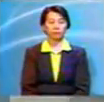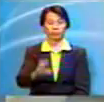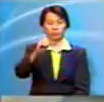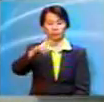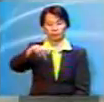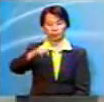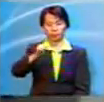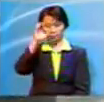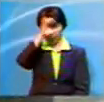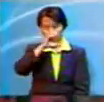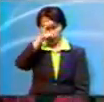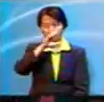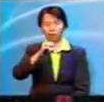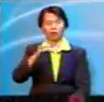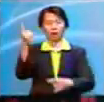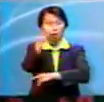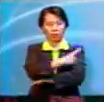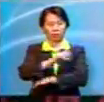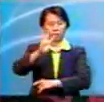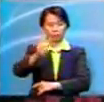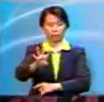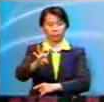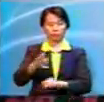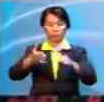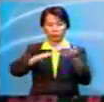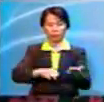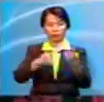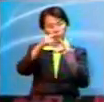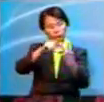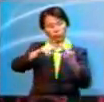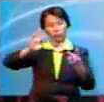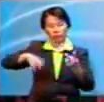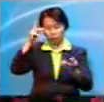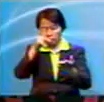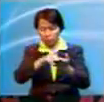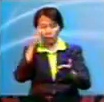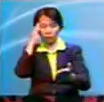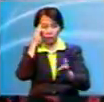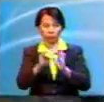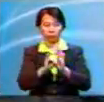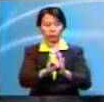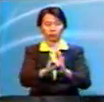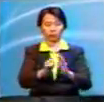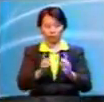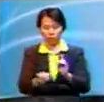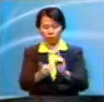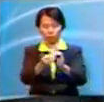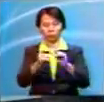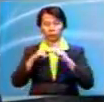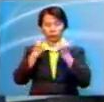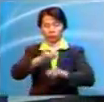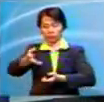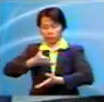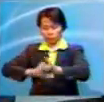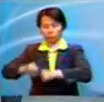Operasi mencari dan menyelamat masuk hari keempat. Mayat kedua yang belum dikenal pasti identiti ditemui sekumpulan